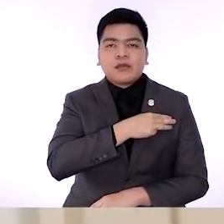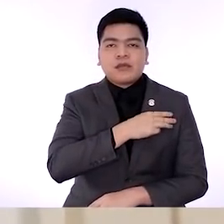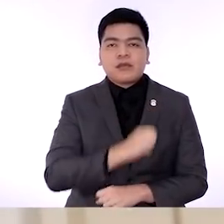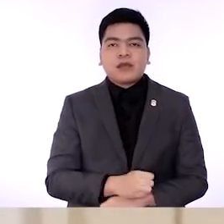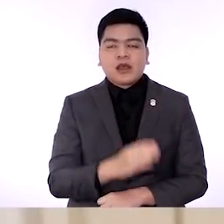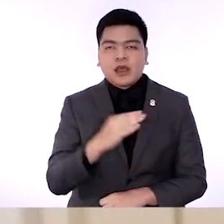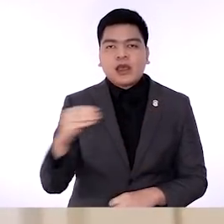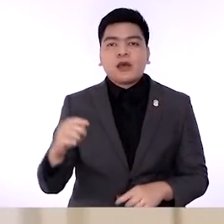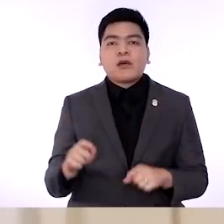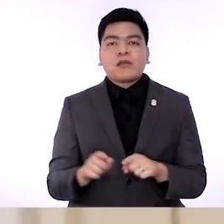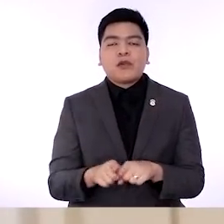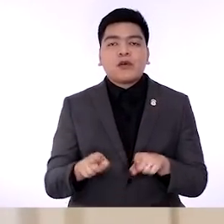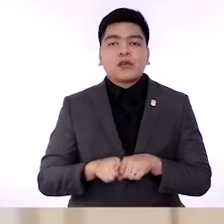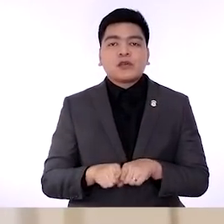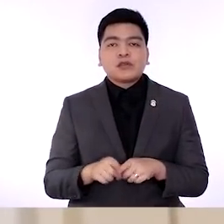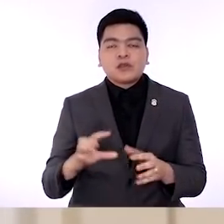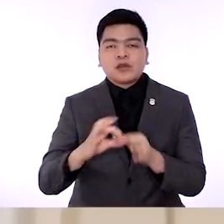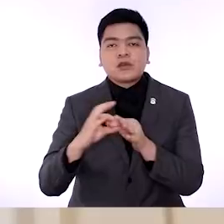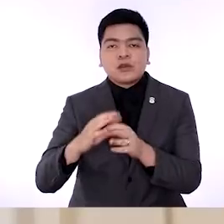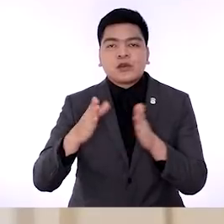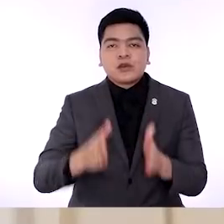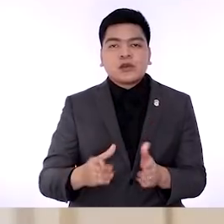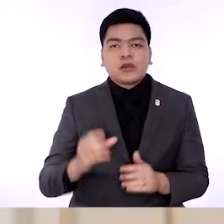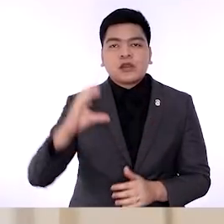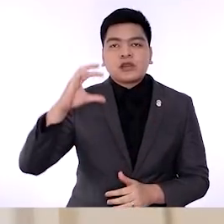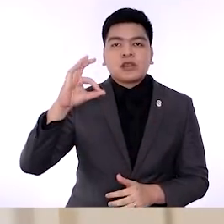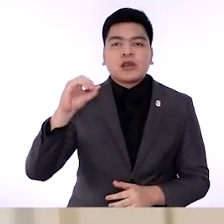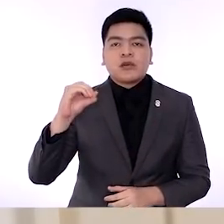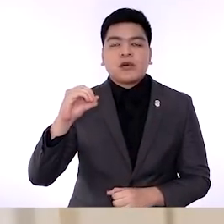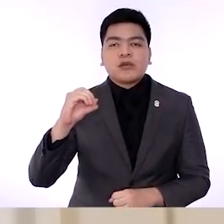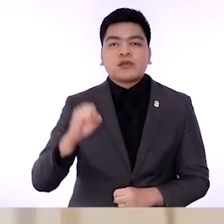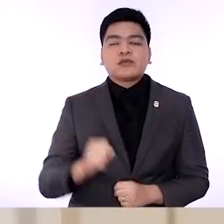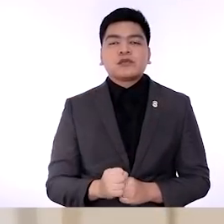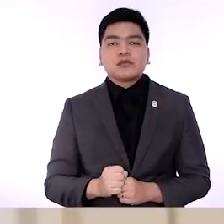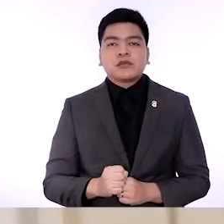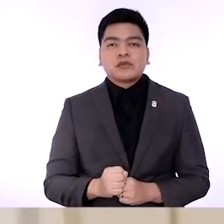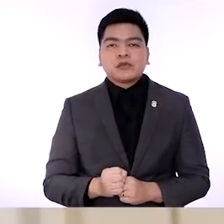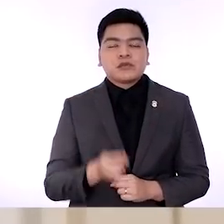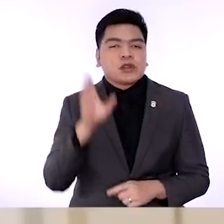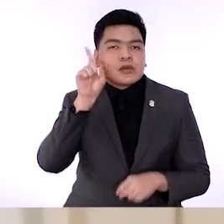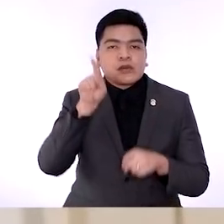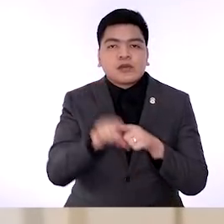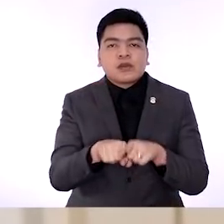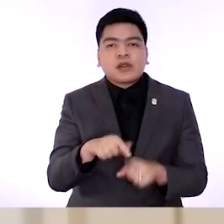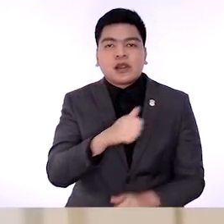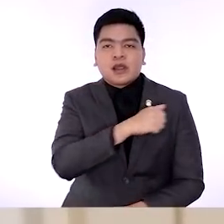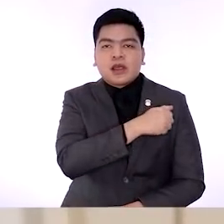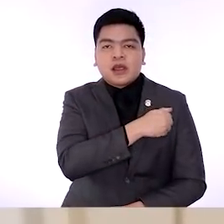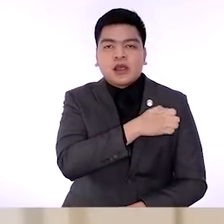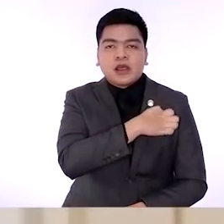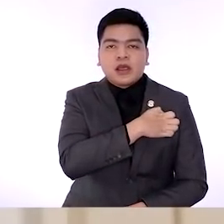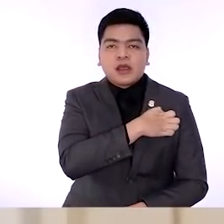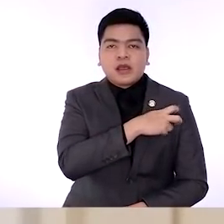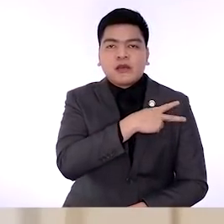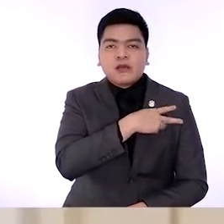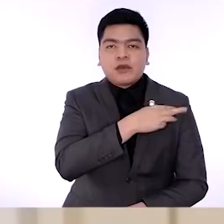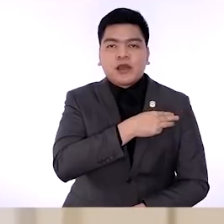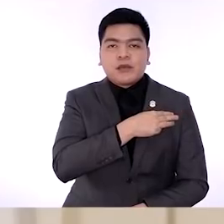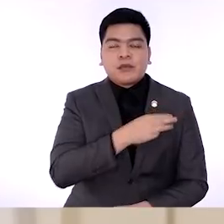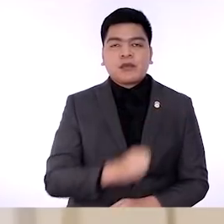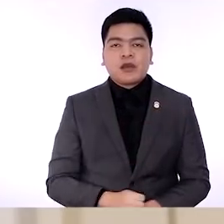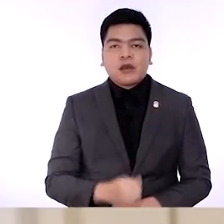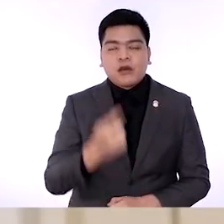maging sa tagapag-ugnay ng kapisanang pansambahayan, ang kapatid na Angelo Eranio Manalo,